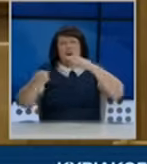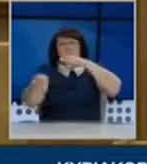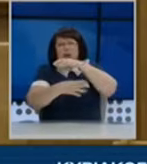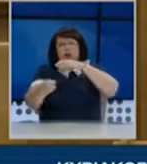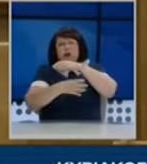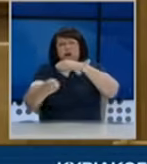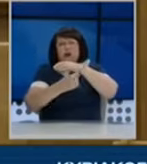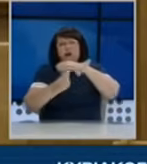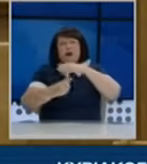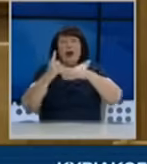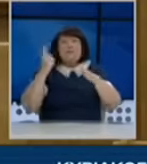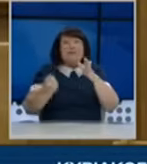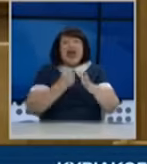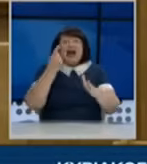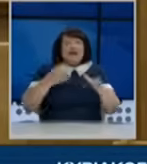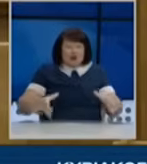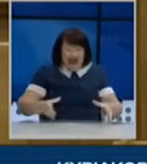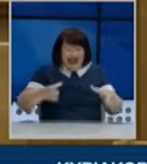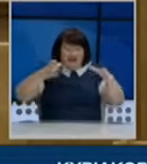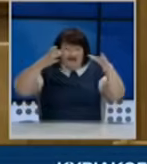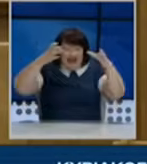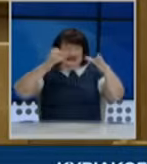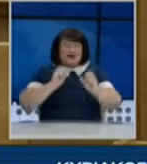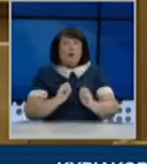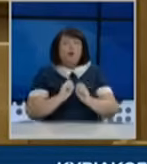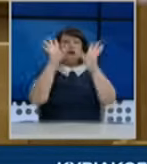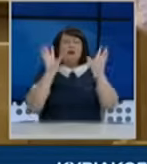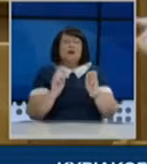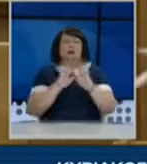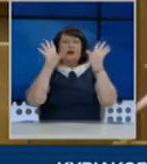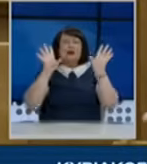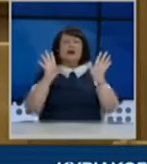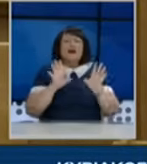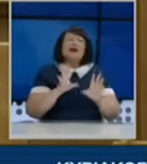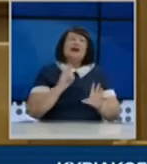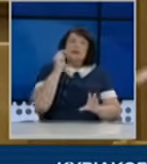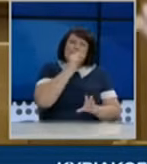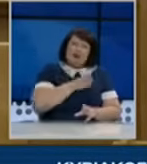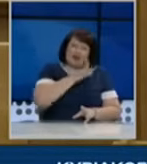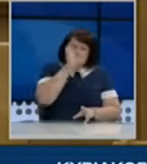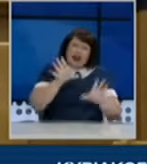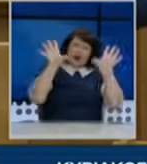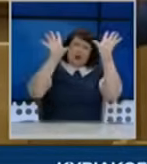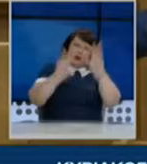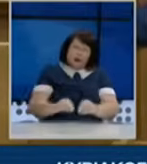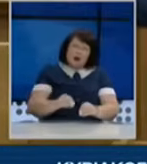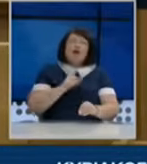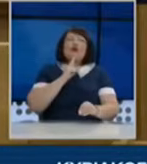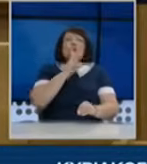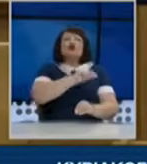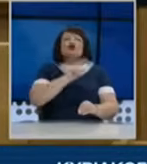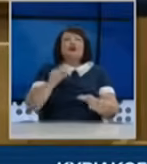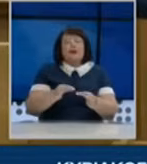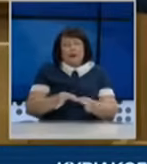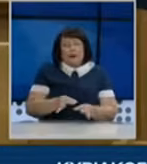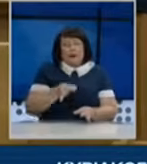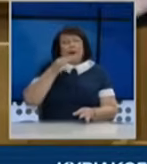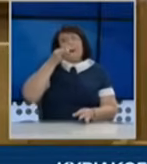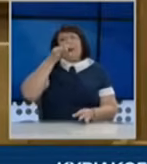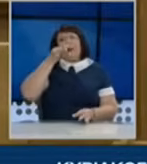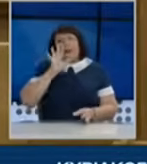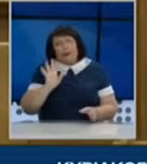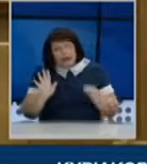Μία έκρηξη ηφαιστείου. Θα βάλουμε τον Πρωθυπουργό να κλείσει το ηφαίστειο. Όπως έκλεισε τα καλαμάκια, έτσι θα πολεμήσει ο ίδιος την κλιματική κρίση.